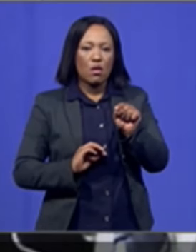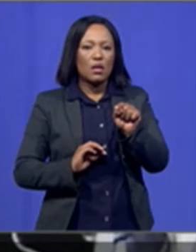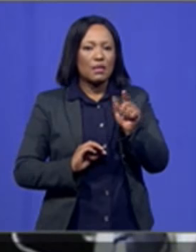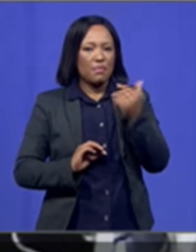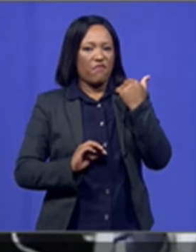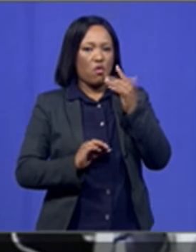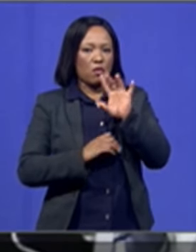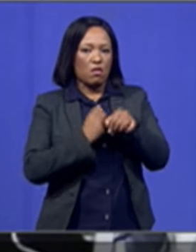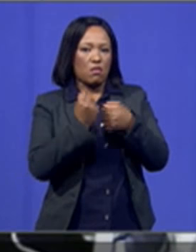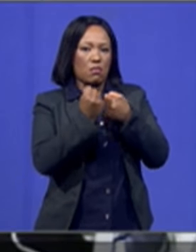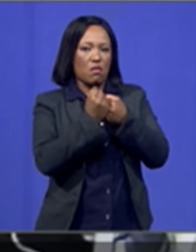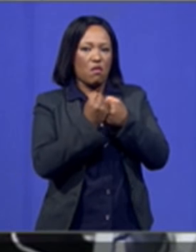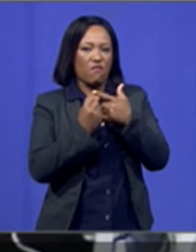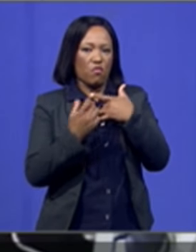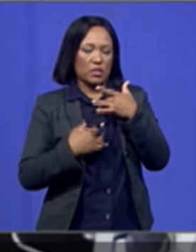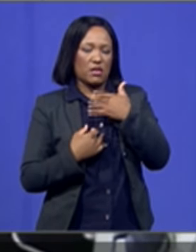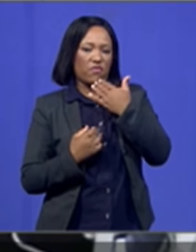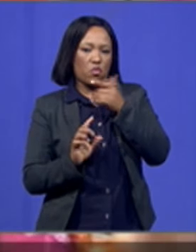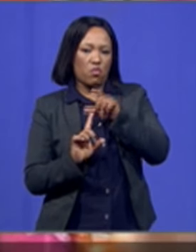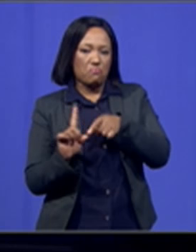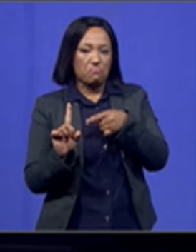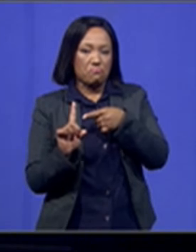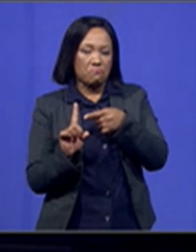tshehetsa ditabatabelo tsa Moyane.